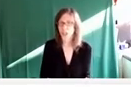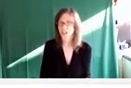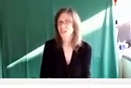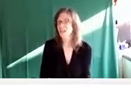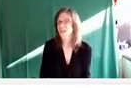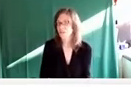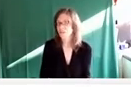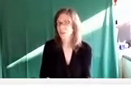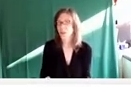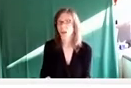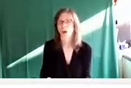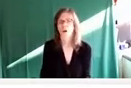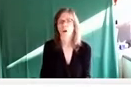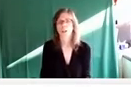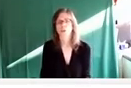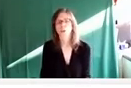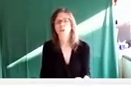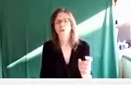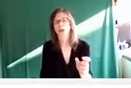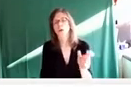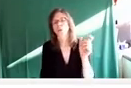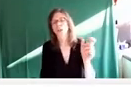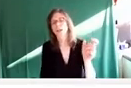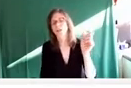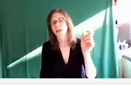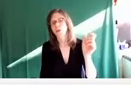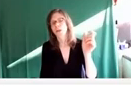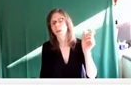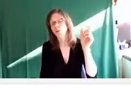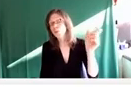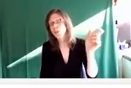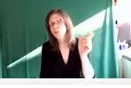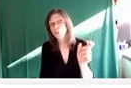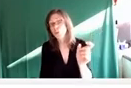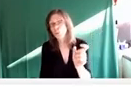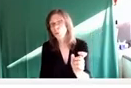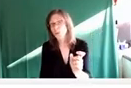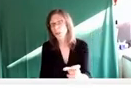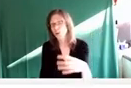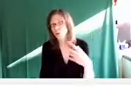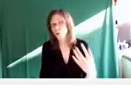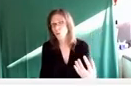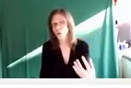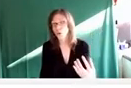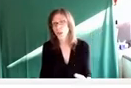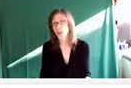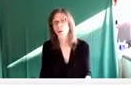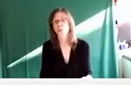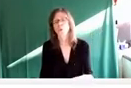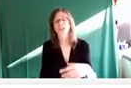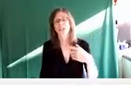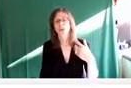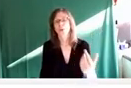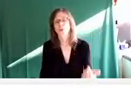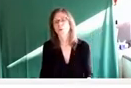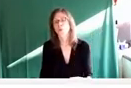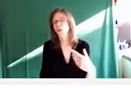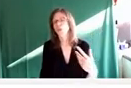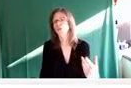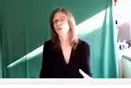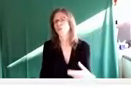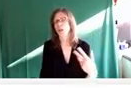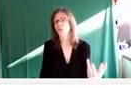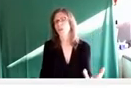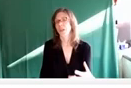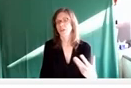en quantitatif, là, qui est un document qu'on va mettre dans tous les niveaux de dossier de son projet pour décrire le contenu,